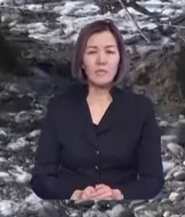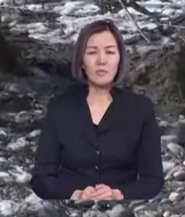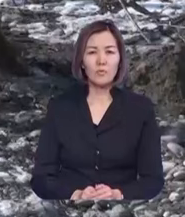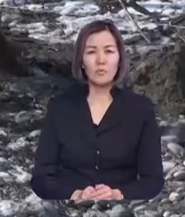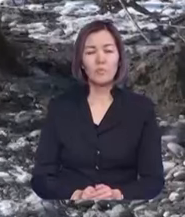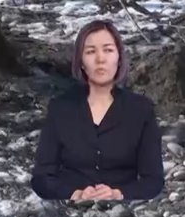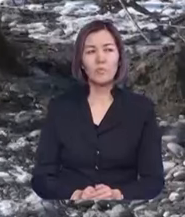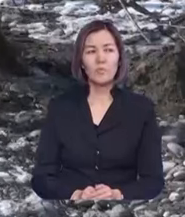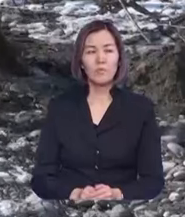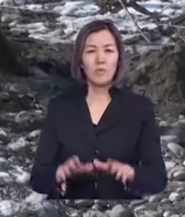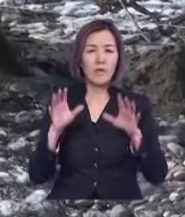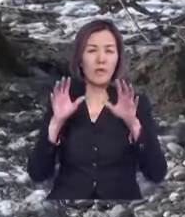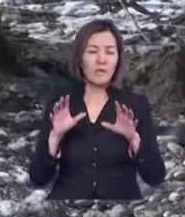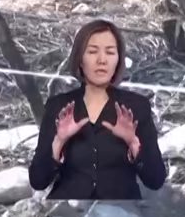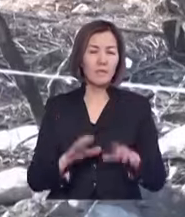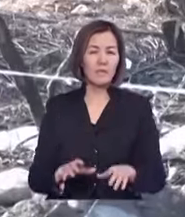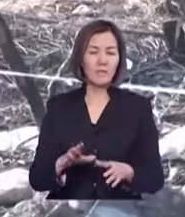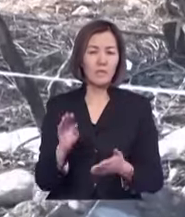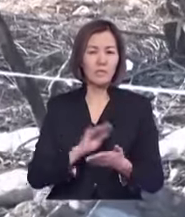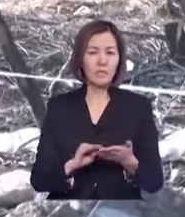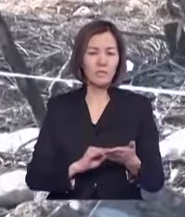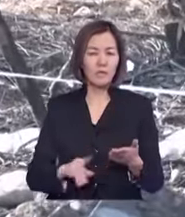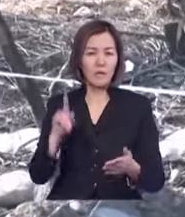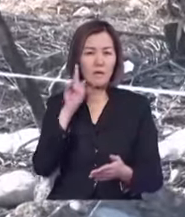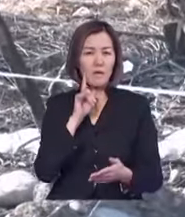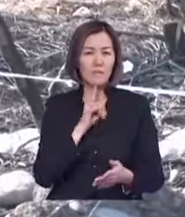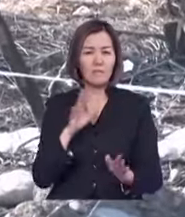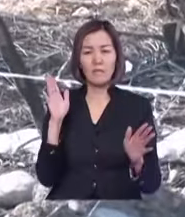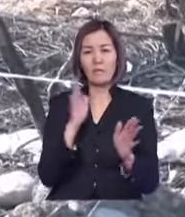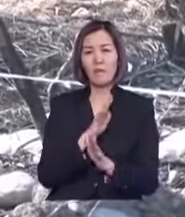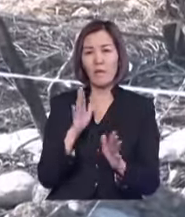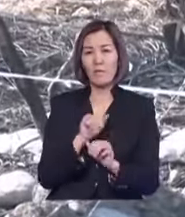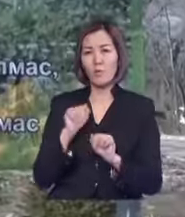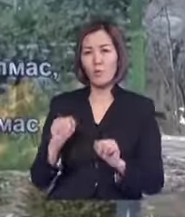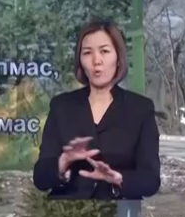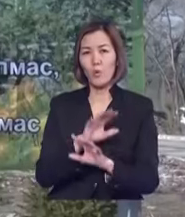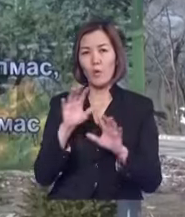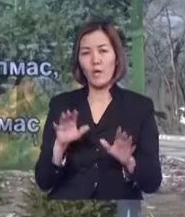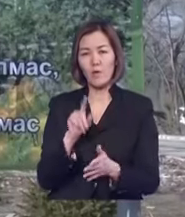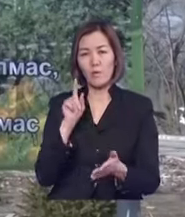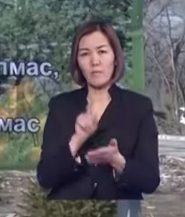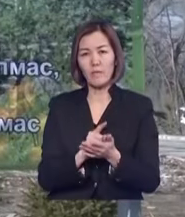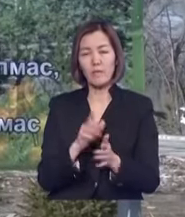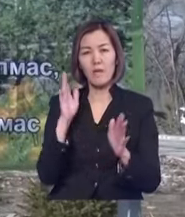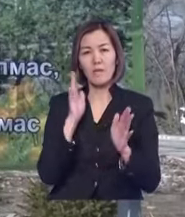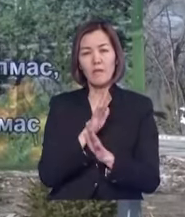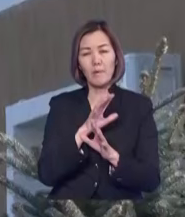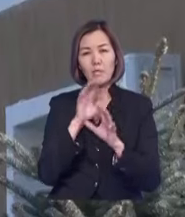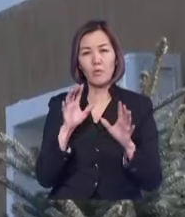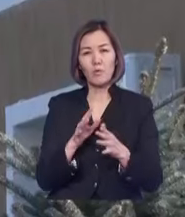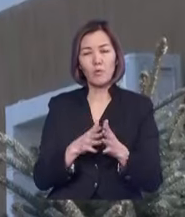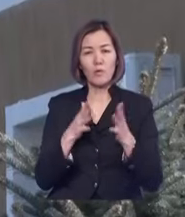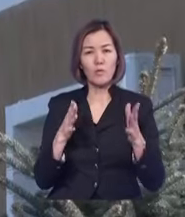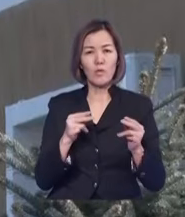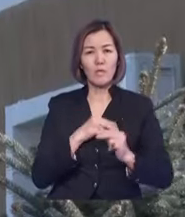Ата заңымызда жазылғандай, Қазақстан Республикасының азаматтары табиғатты сақтауға және оны аялауға міндетті. Ал табиғат ананы аялауда үлкен еңбек